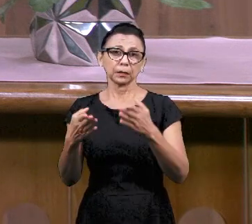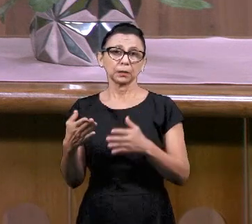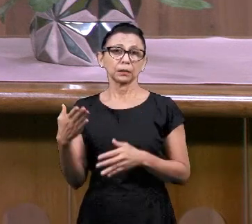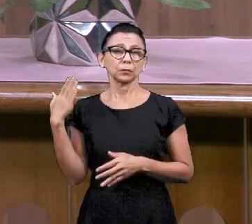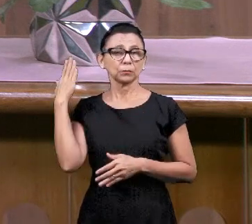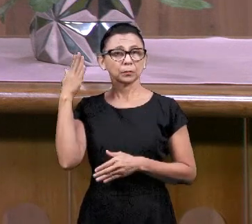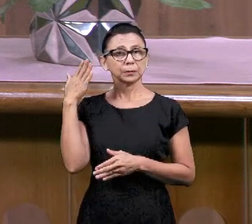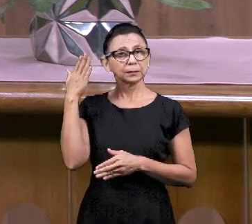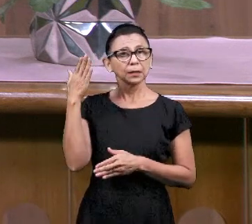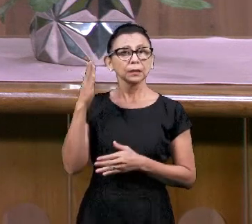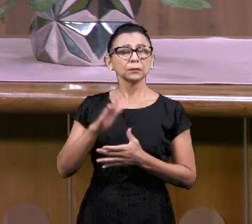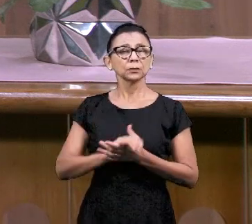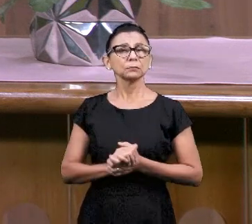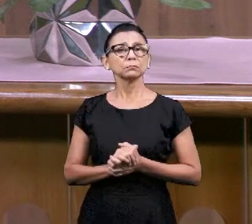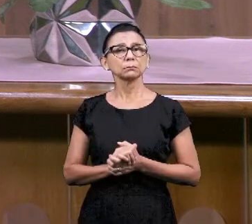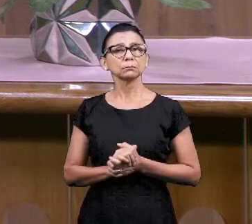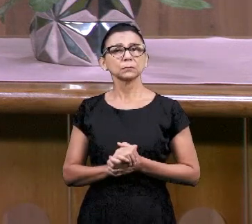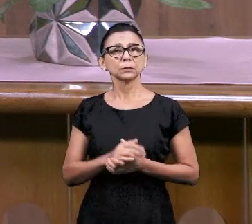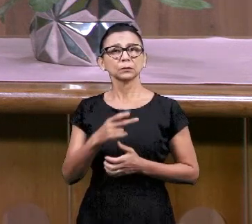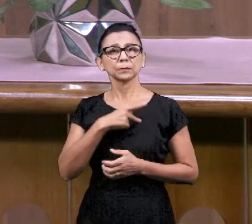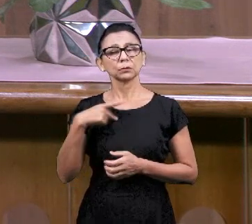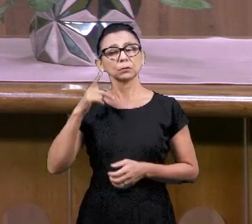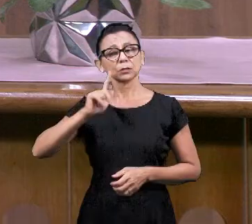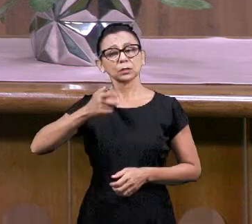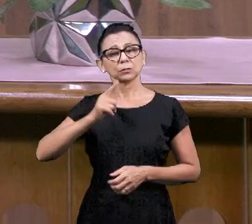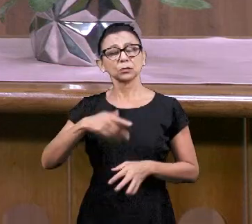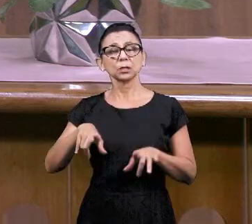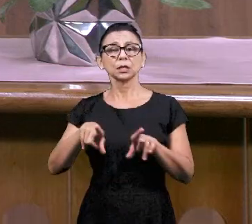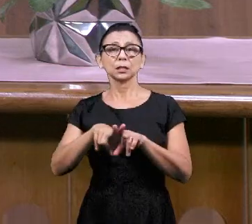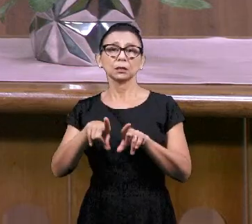et aussi avec la participation du pasteur Gilson Souza.